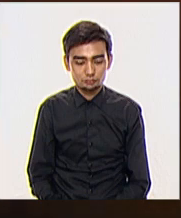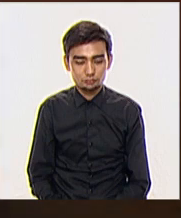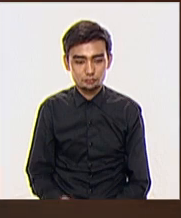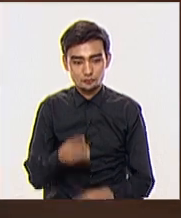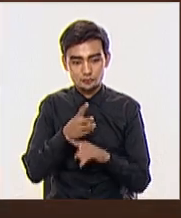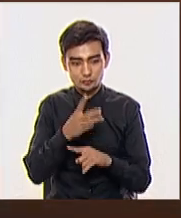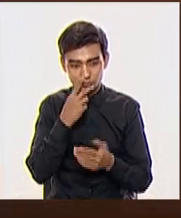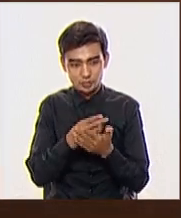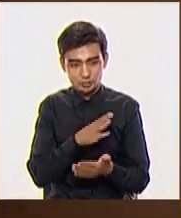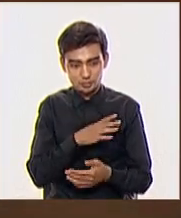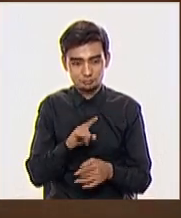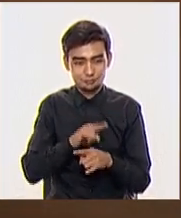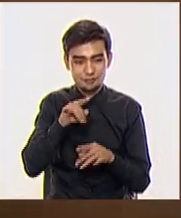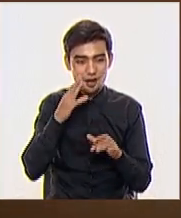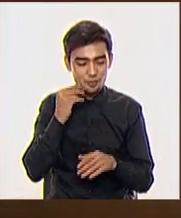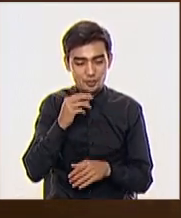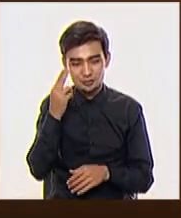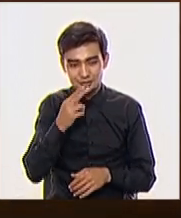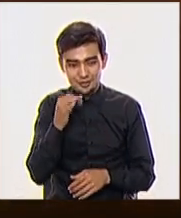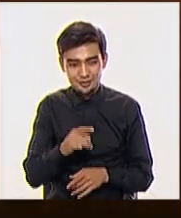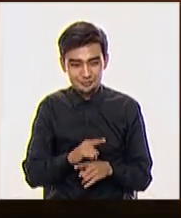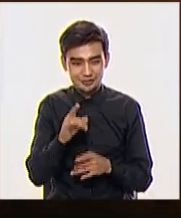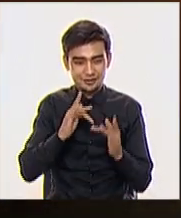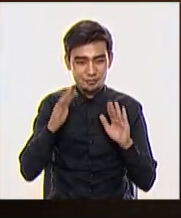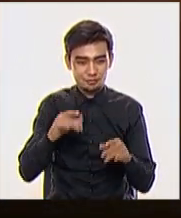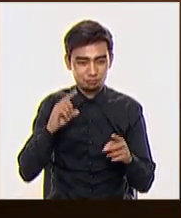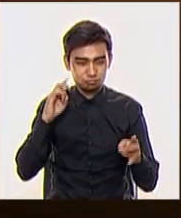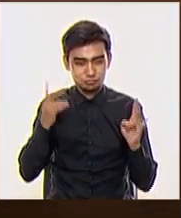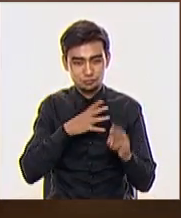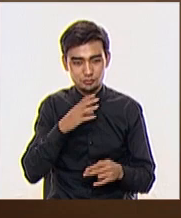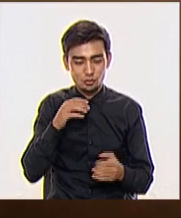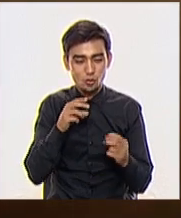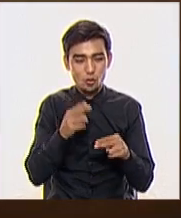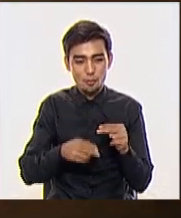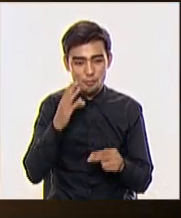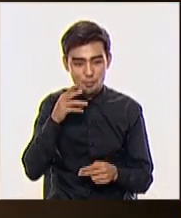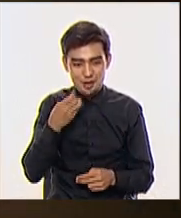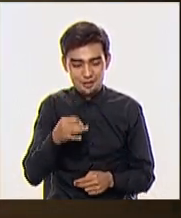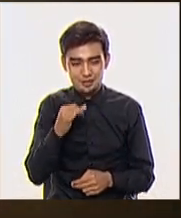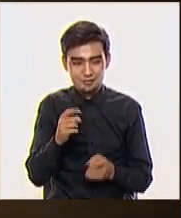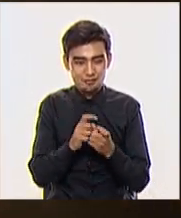Видео, снятое на борту рейса Алматы-Нур-Султан, облетело соцсети в конце мая. Конфликт между